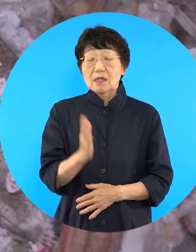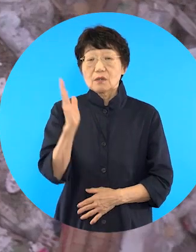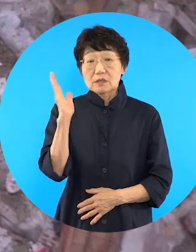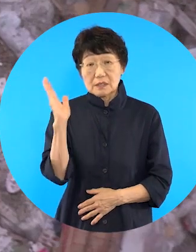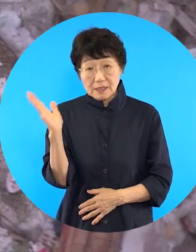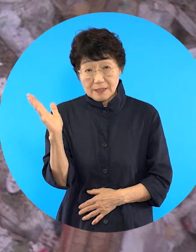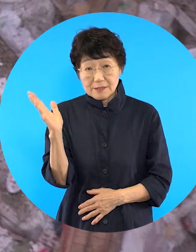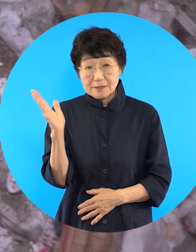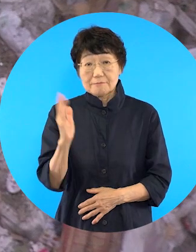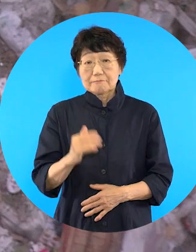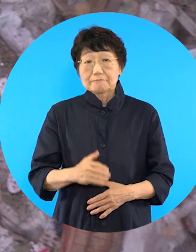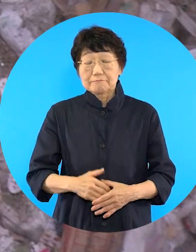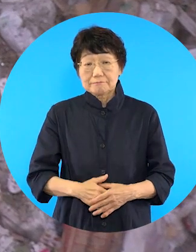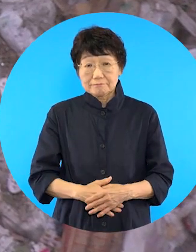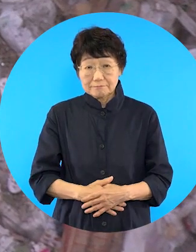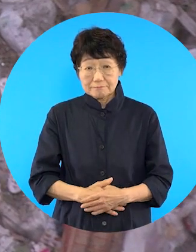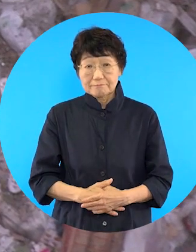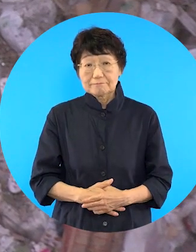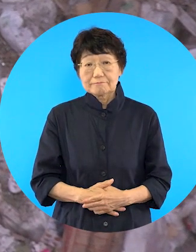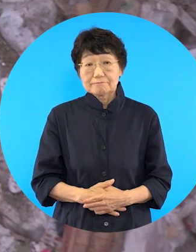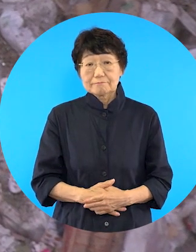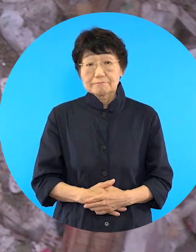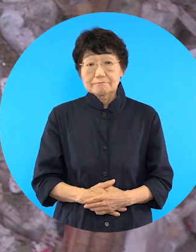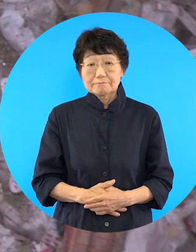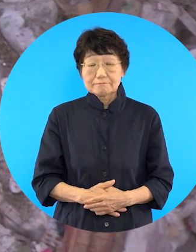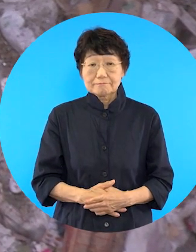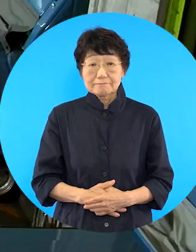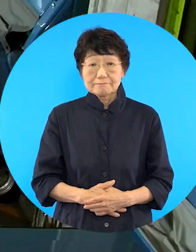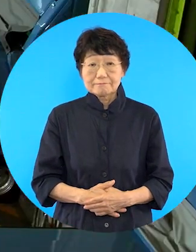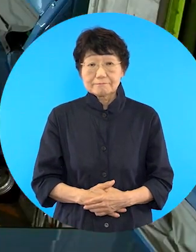貯めておくゴミバンカに投入されるのです。